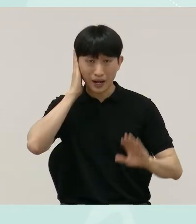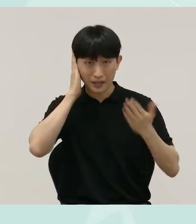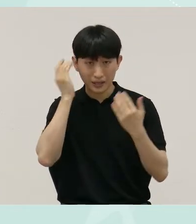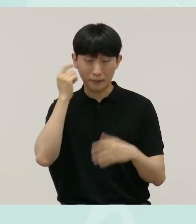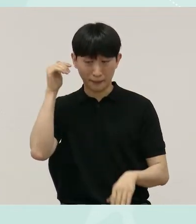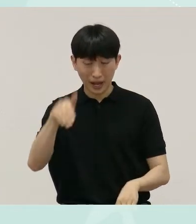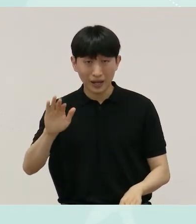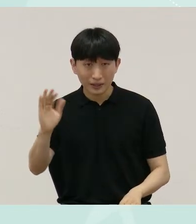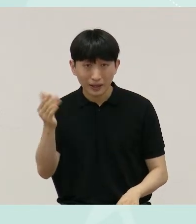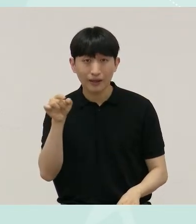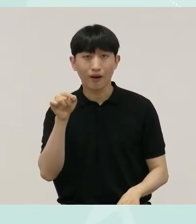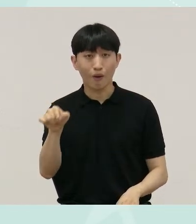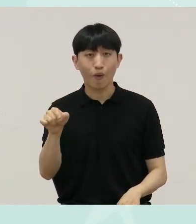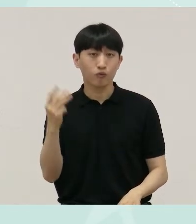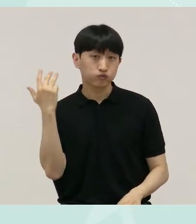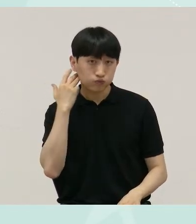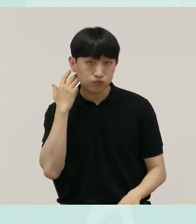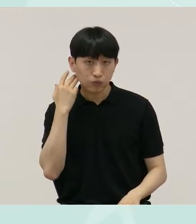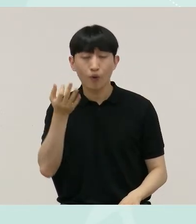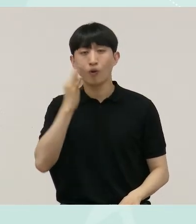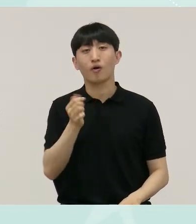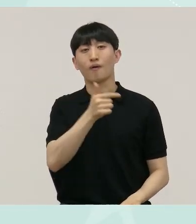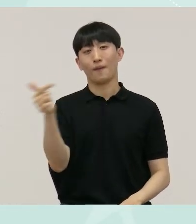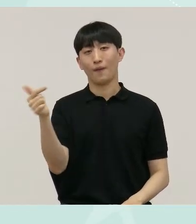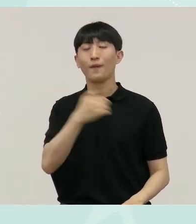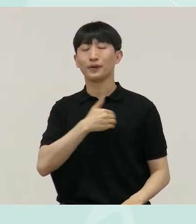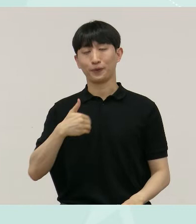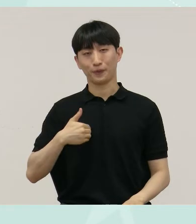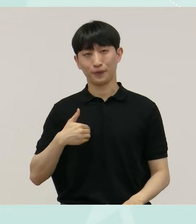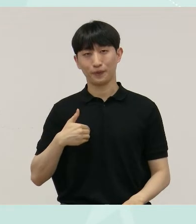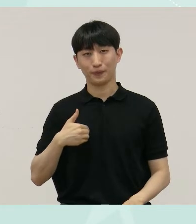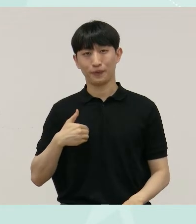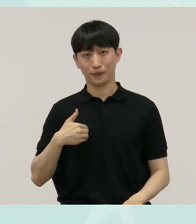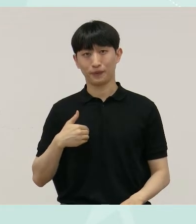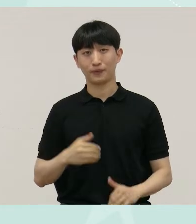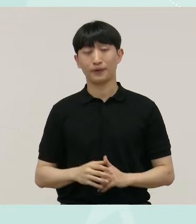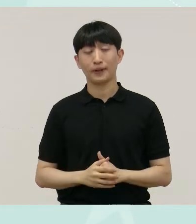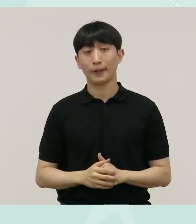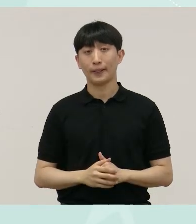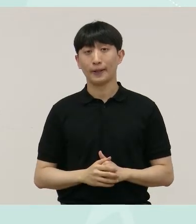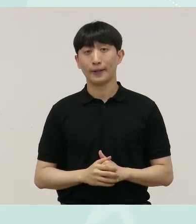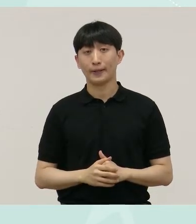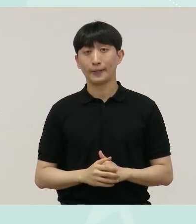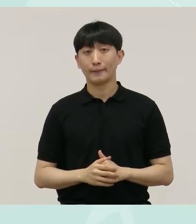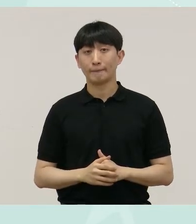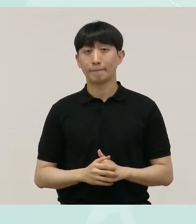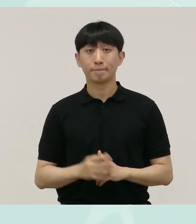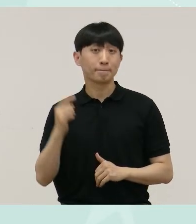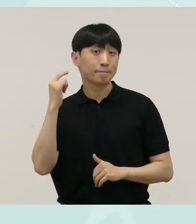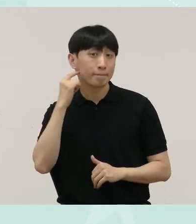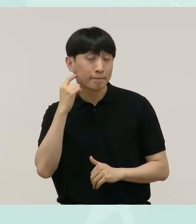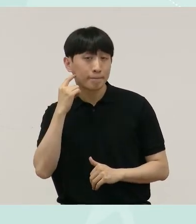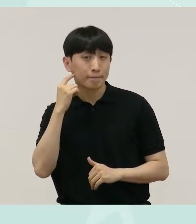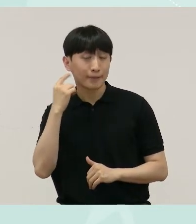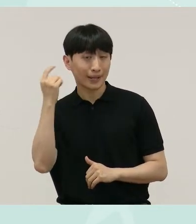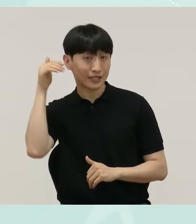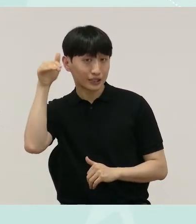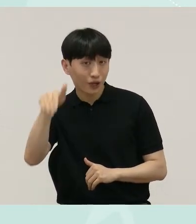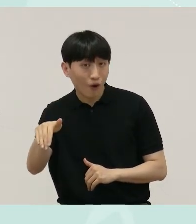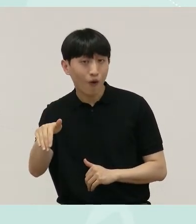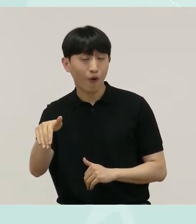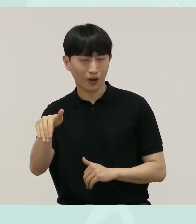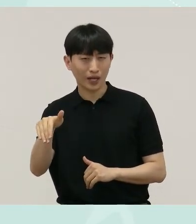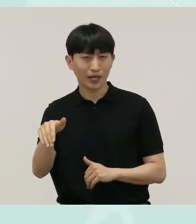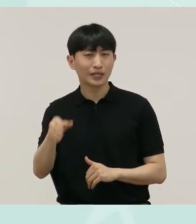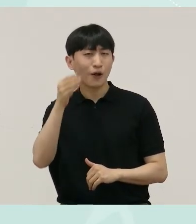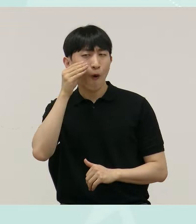때는 사실 많은 효과를 보고 있습니다. 다만 대개 이렇게 이런 편측성 난청 때 인공화 환자들의 그 적응에 있어서